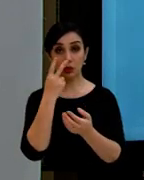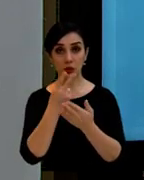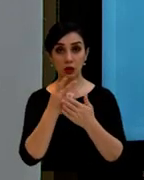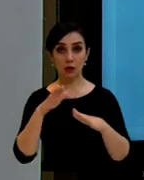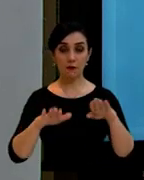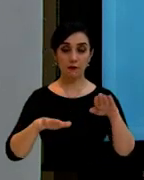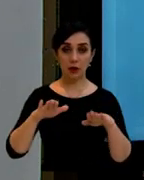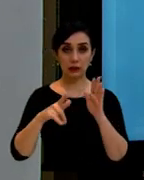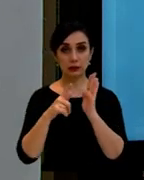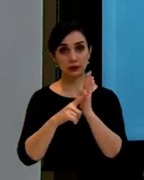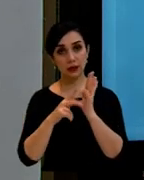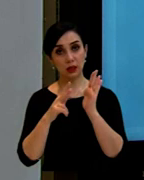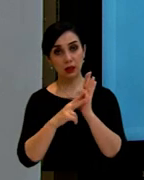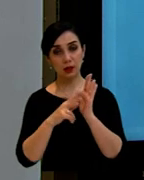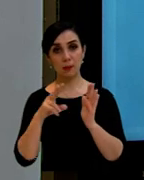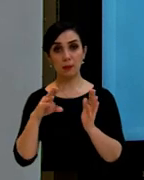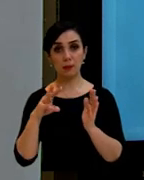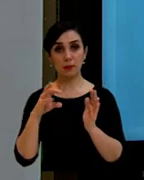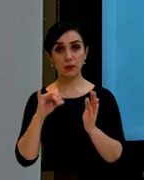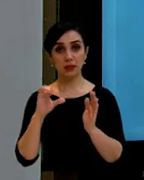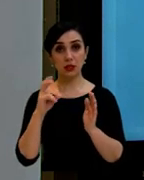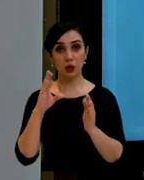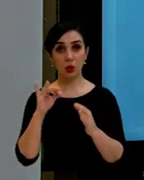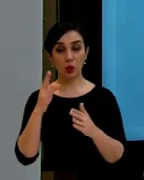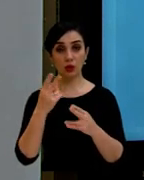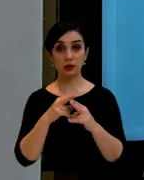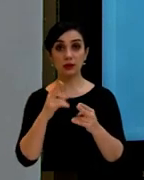Vazni 7-8 misqol kelur.